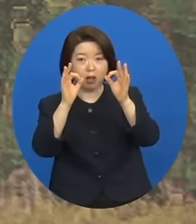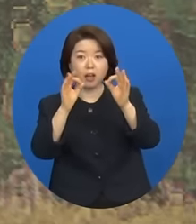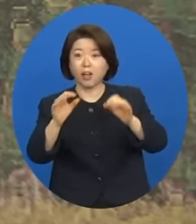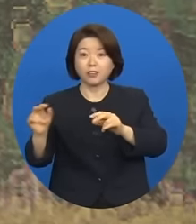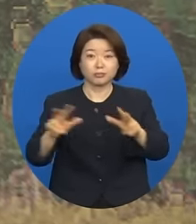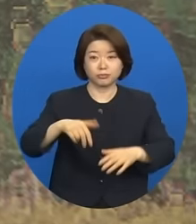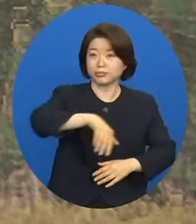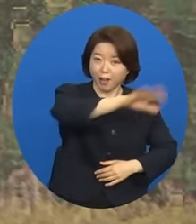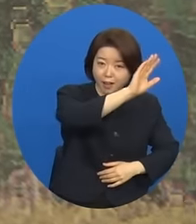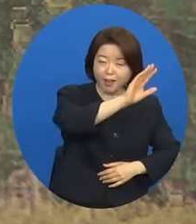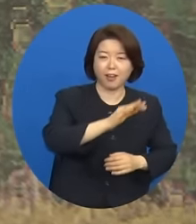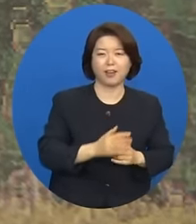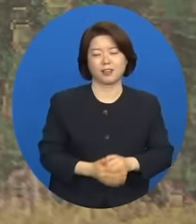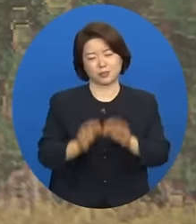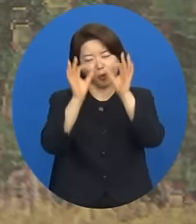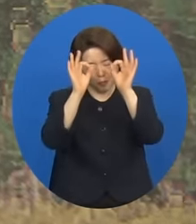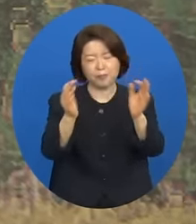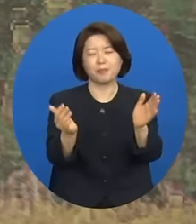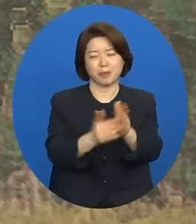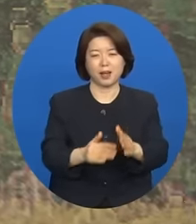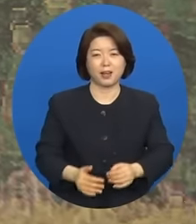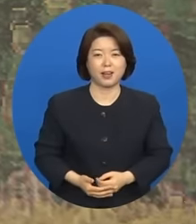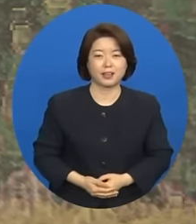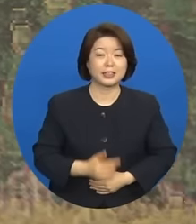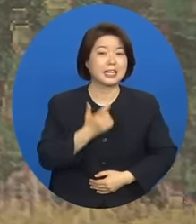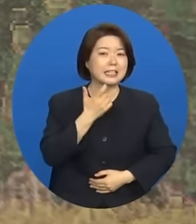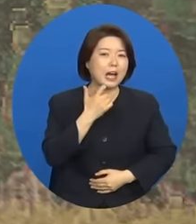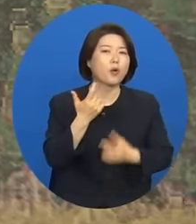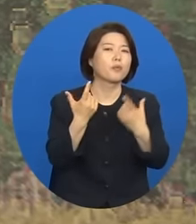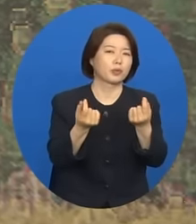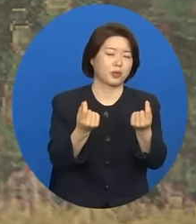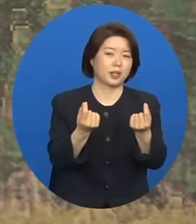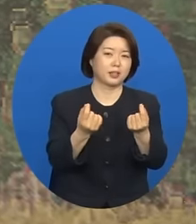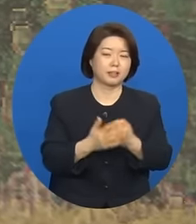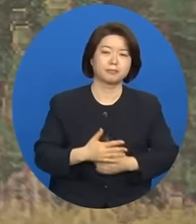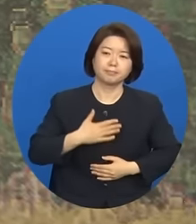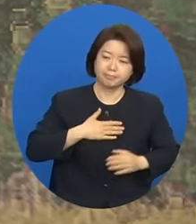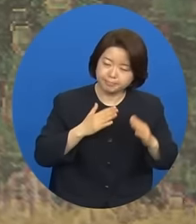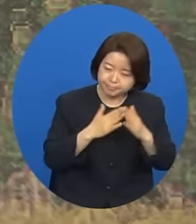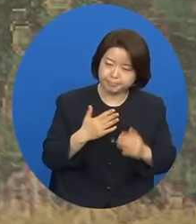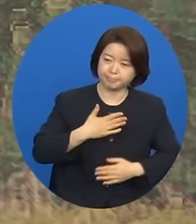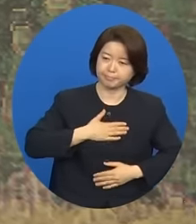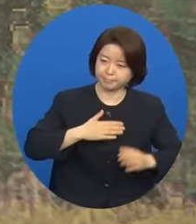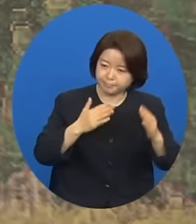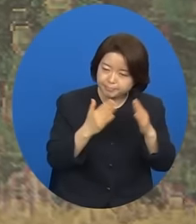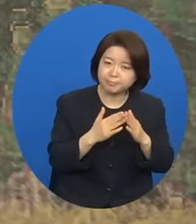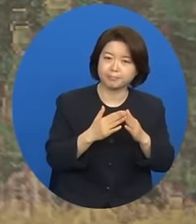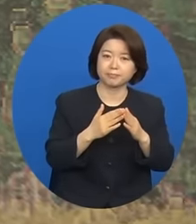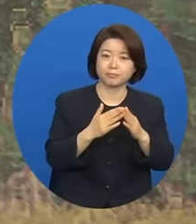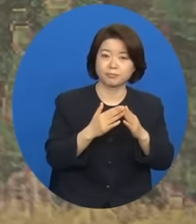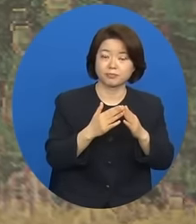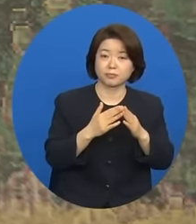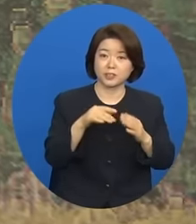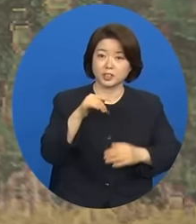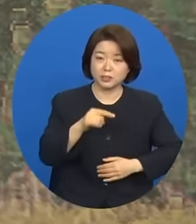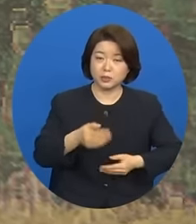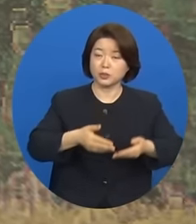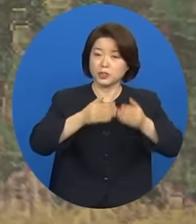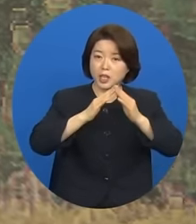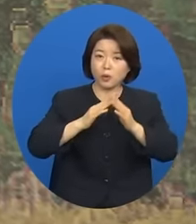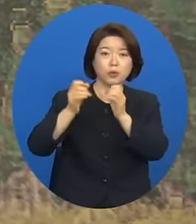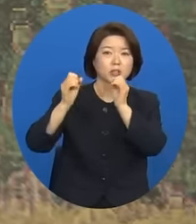제가 야곱을 보면서 그걸 느끼는 거예요. 내 집 타령하니까 내 집을 할 수 있는 기회를 주질 않았어요.